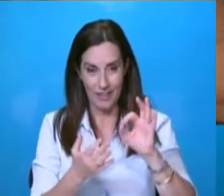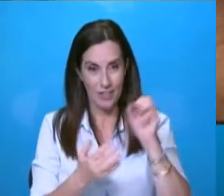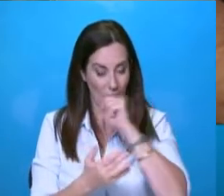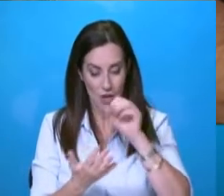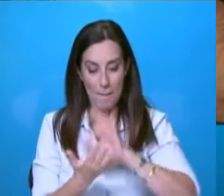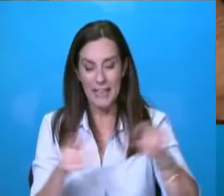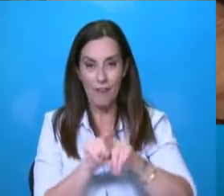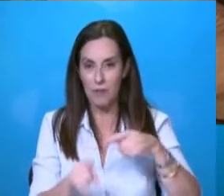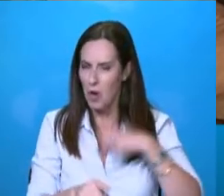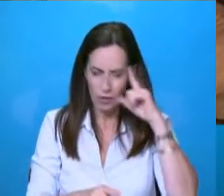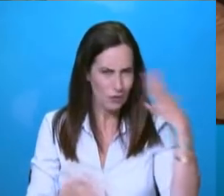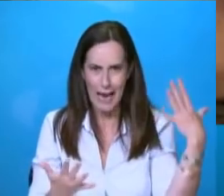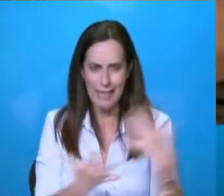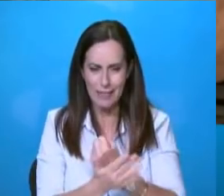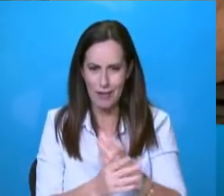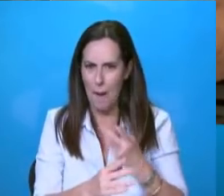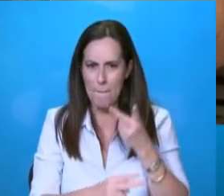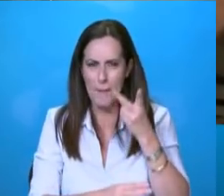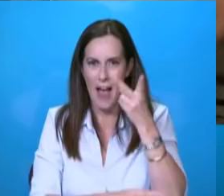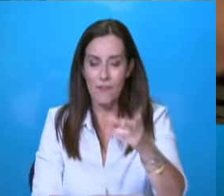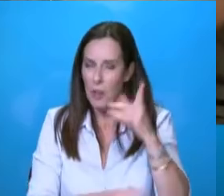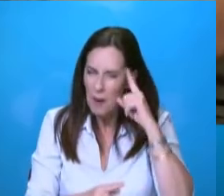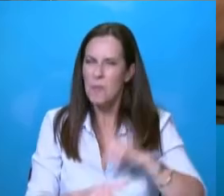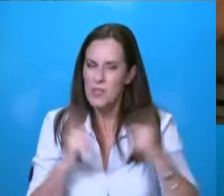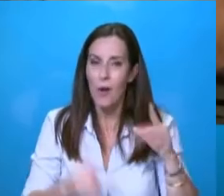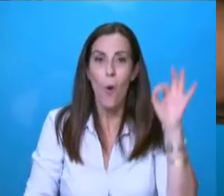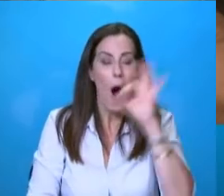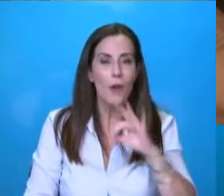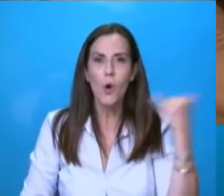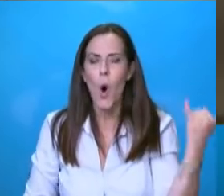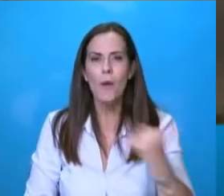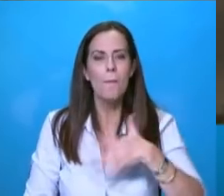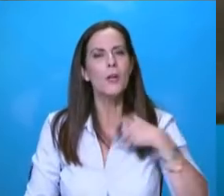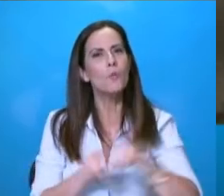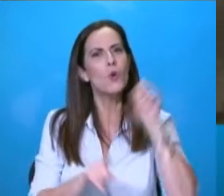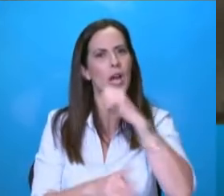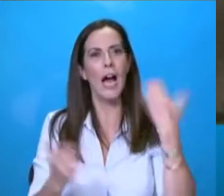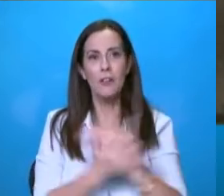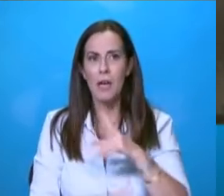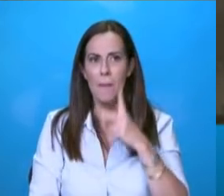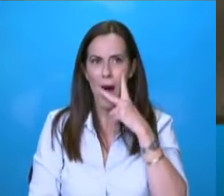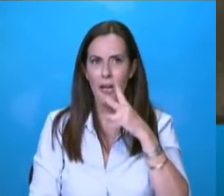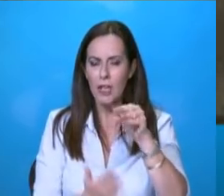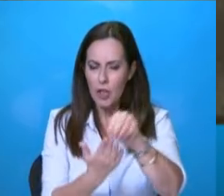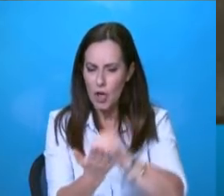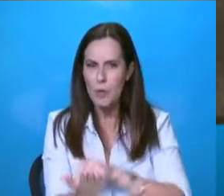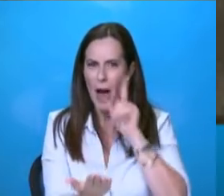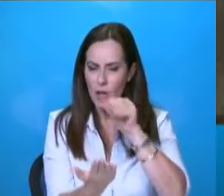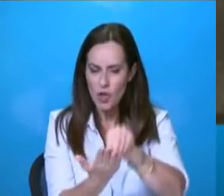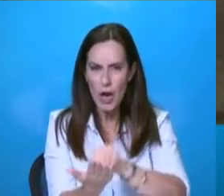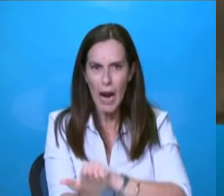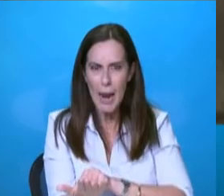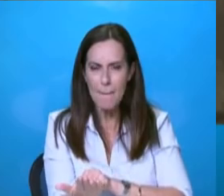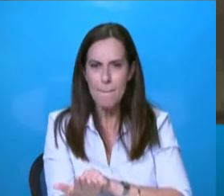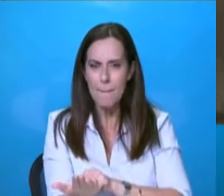הולך לצלוח את מבחן הזמן, ואת יודעת מה מוזר? הוא עדיין כל הזמן מרגיש חדש. גם ראיתי את רשימת השירים שנמצאים